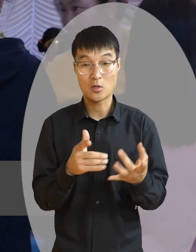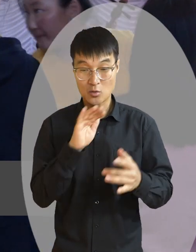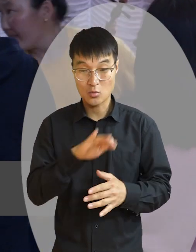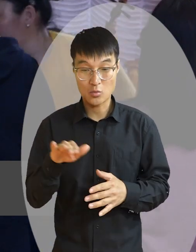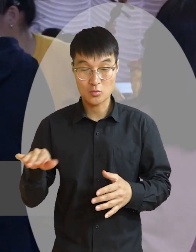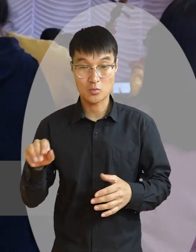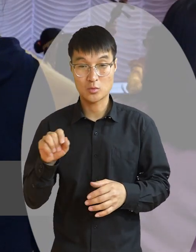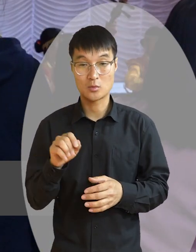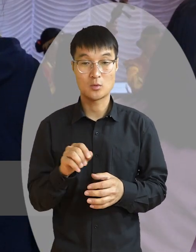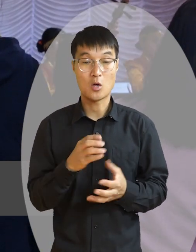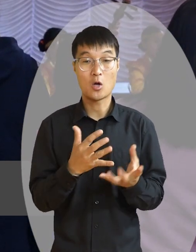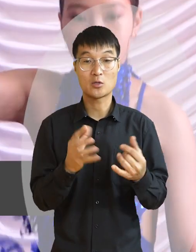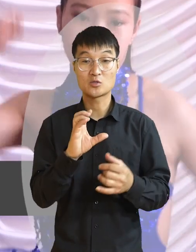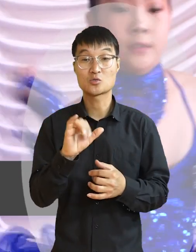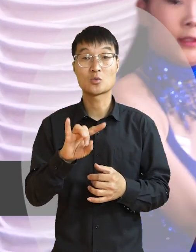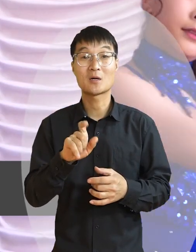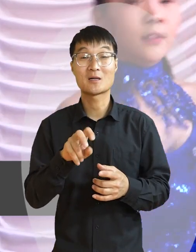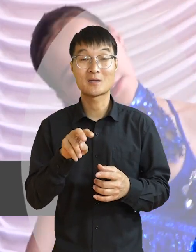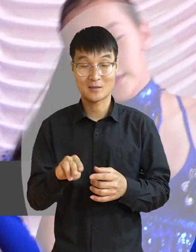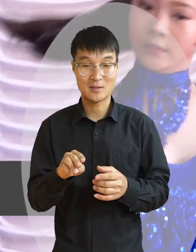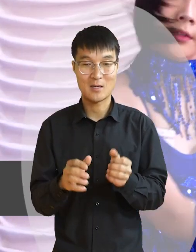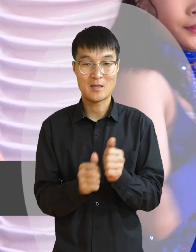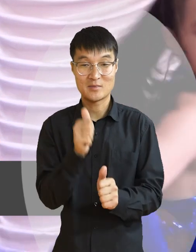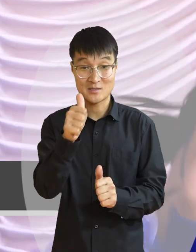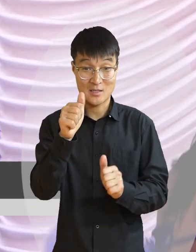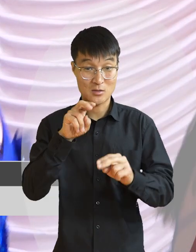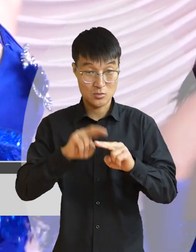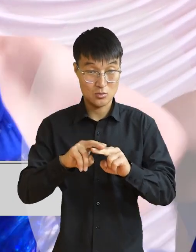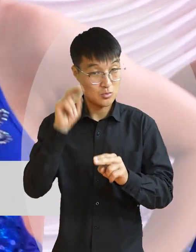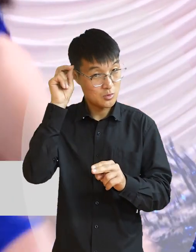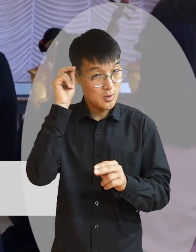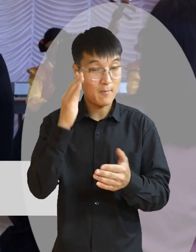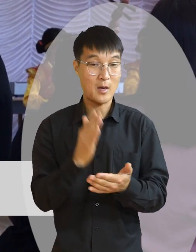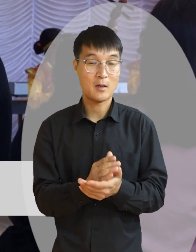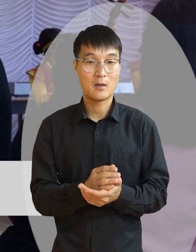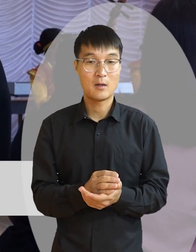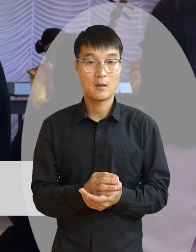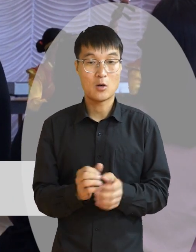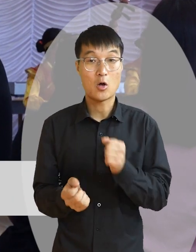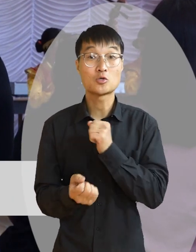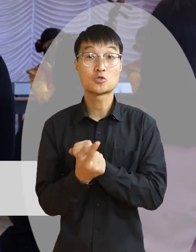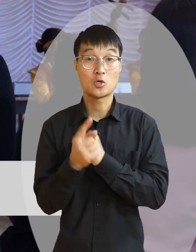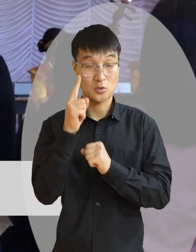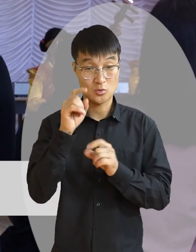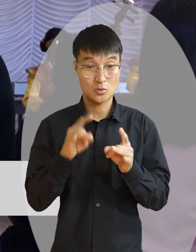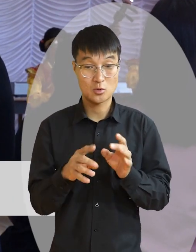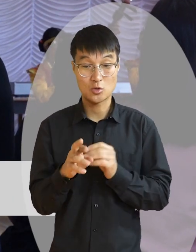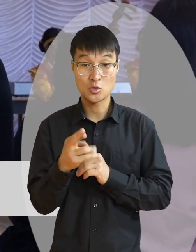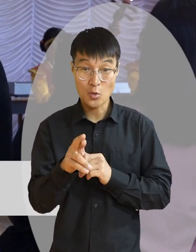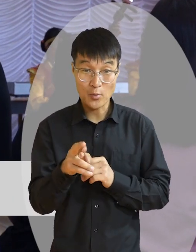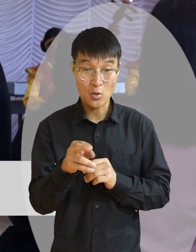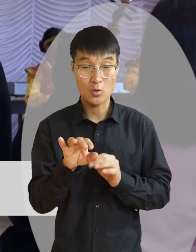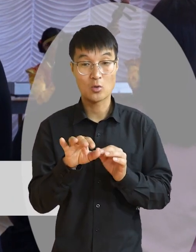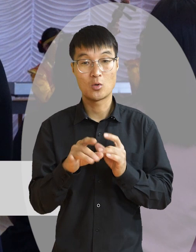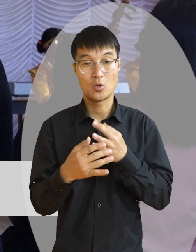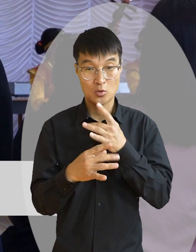олон төрлийн дугуйлангууд бас хичээллээ. За тэгээд мөн энэний онцлог бас нэг онцлог гэхэлээ Япон ардын хөгжим Тайша Кото гэдэг хөгжмийг